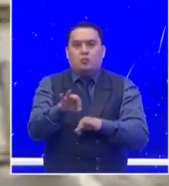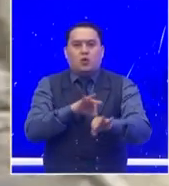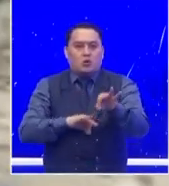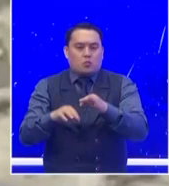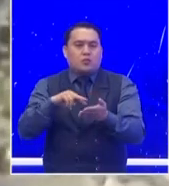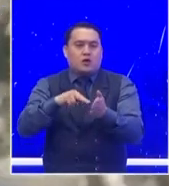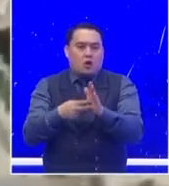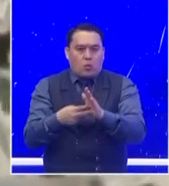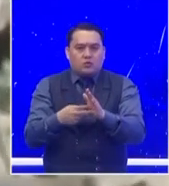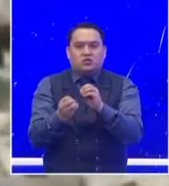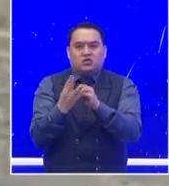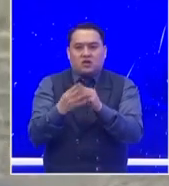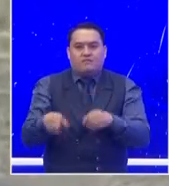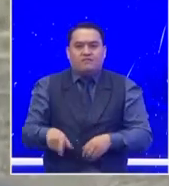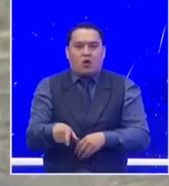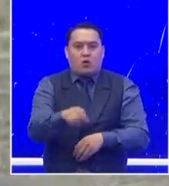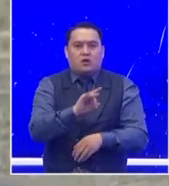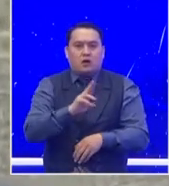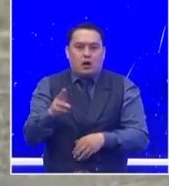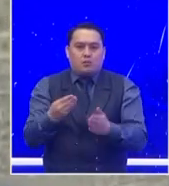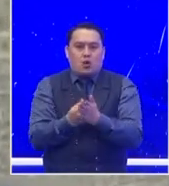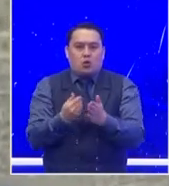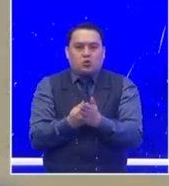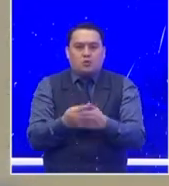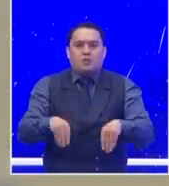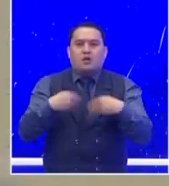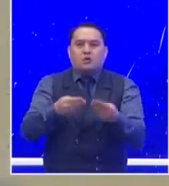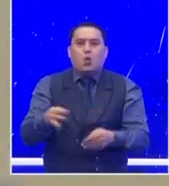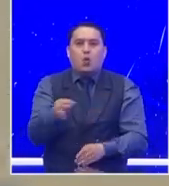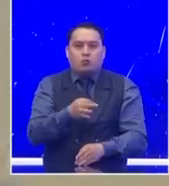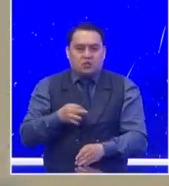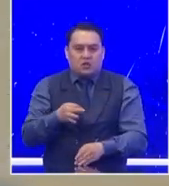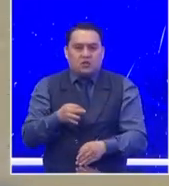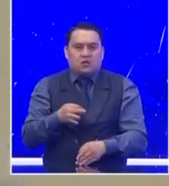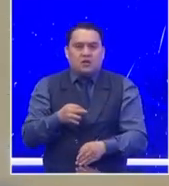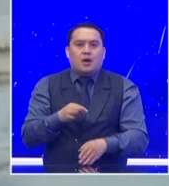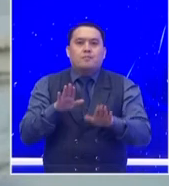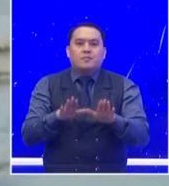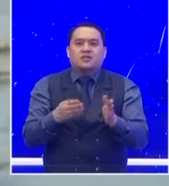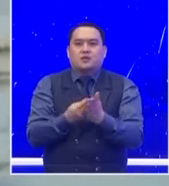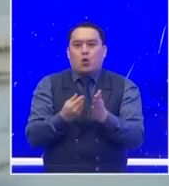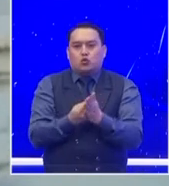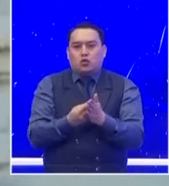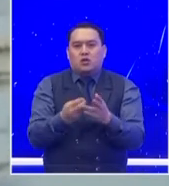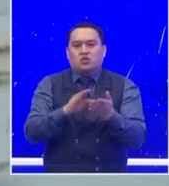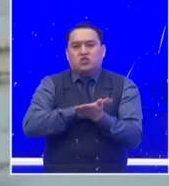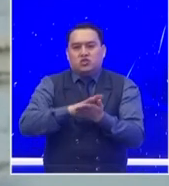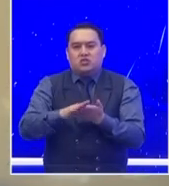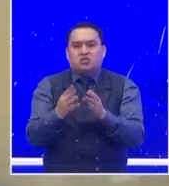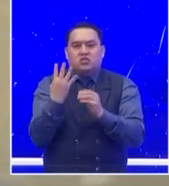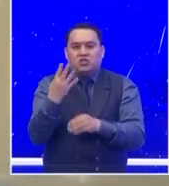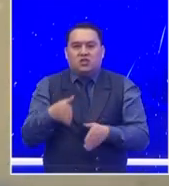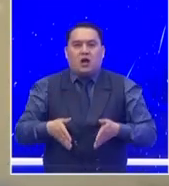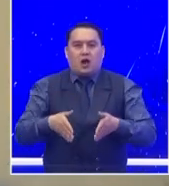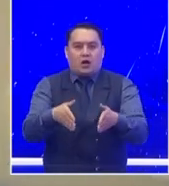комплексную программу. 14 каналов из республиканского передали на баланс области. Так, за счет местного бюджета было расчищено 4